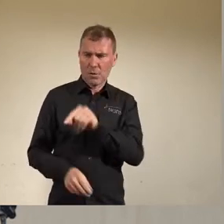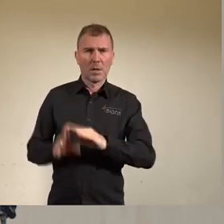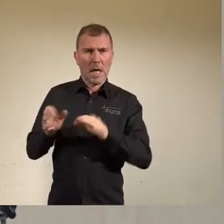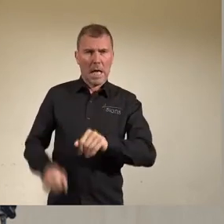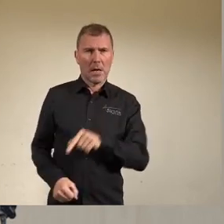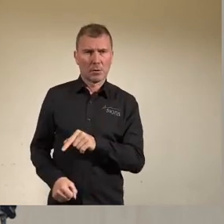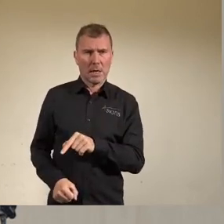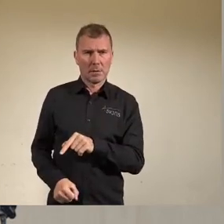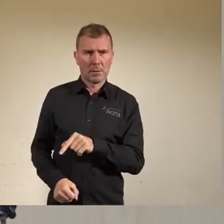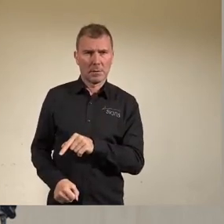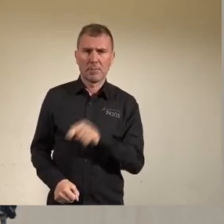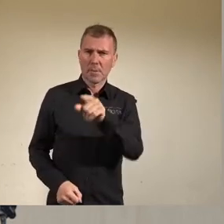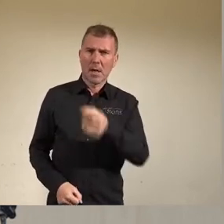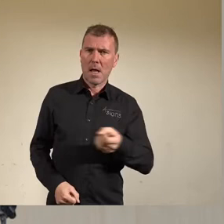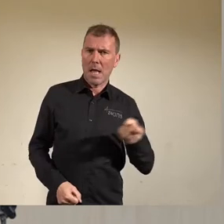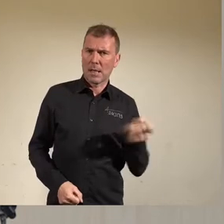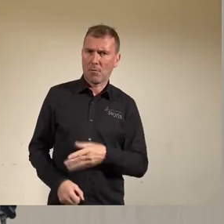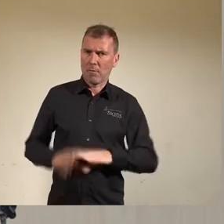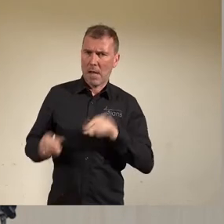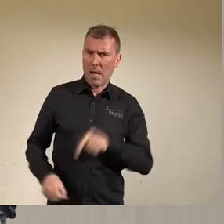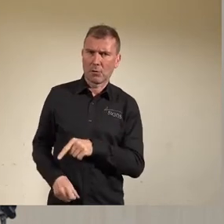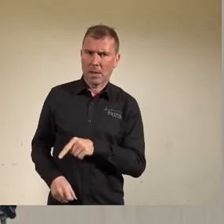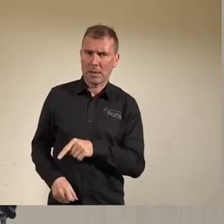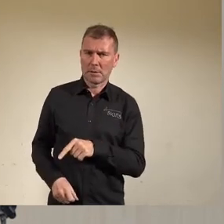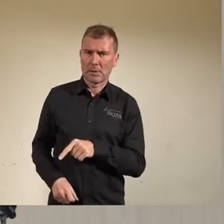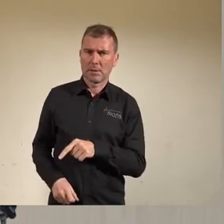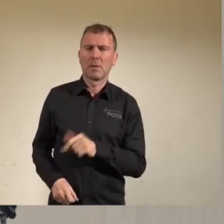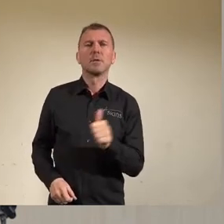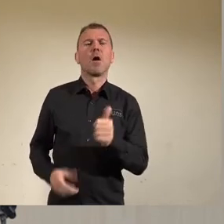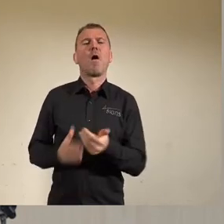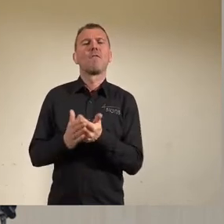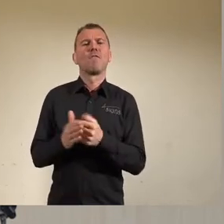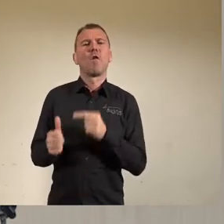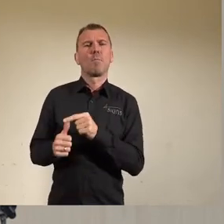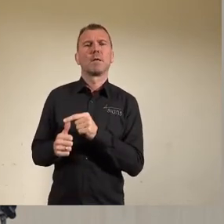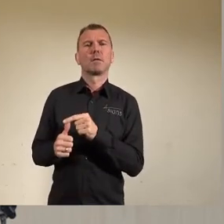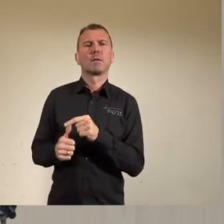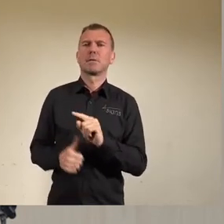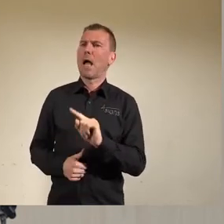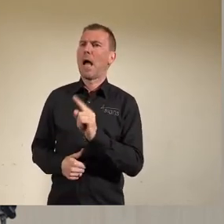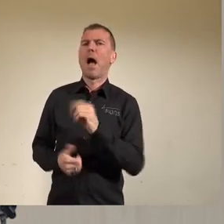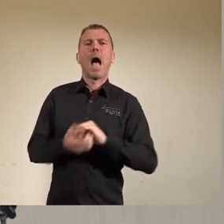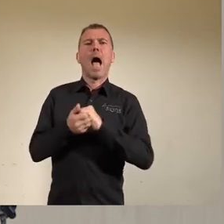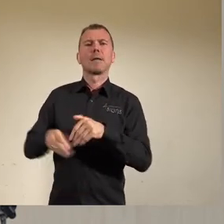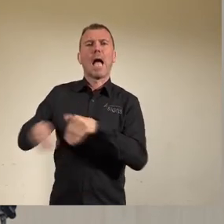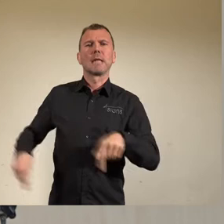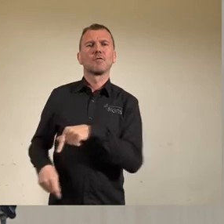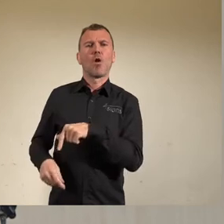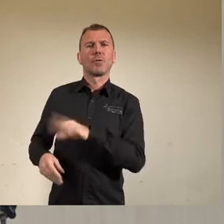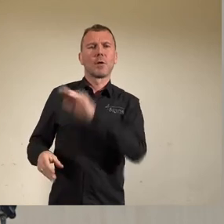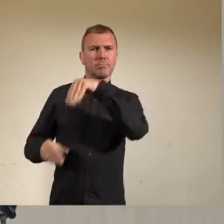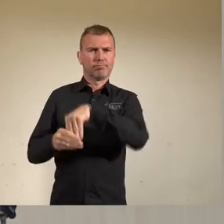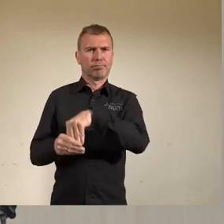Haushalt. Ihr Entwurf des Haushaltes war das Vorbild, an dem sich die Einheitsfront orientierte. Sie haben